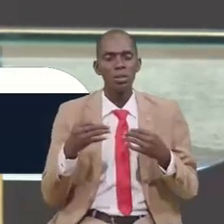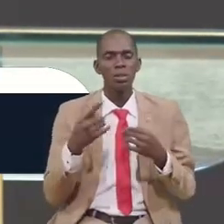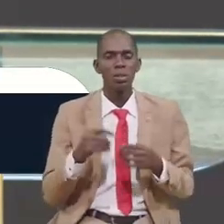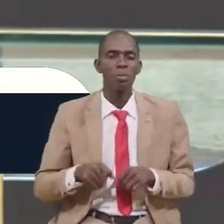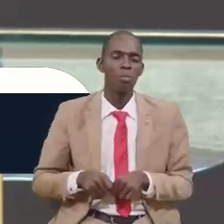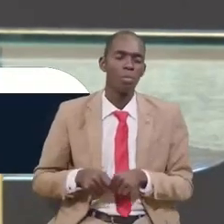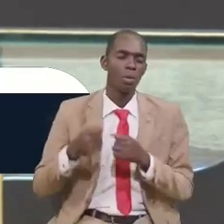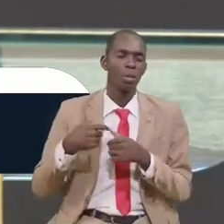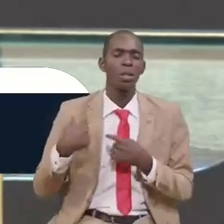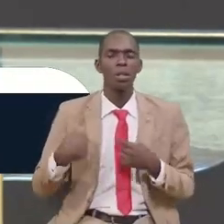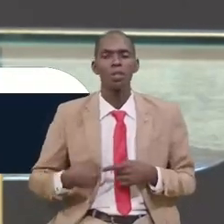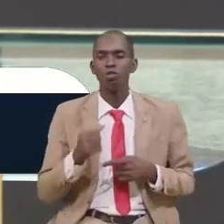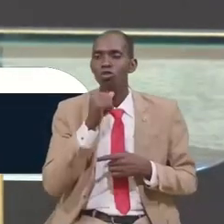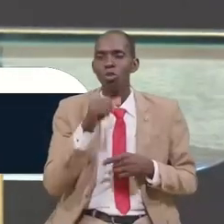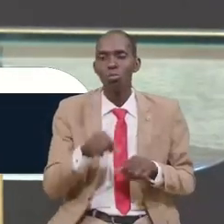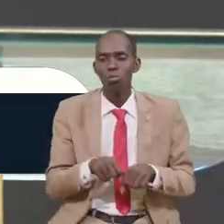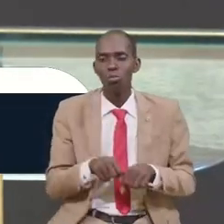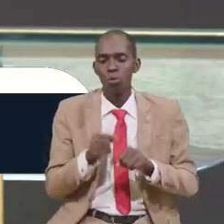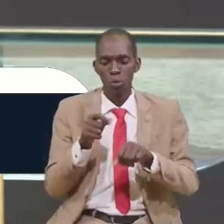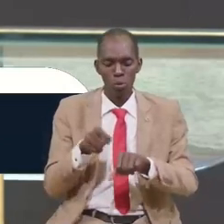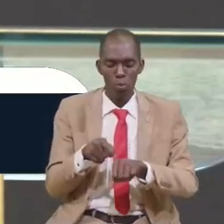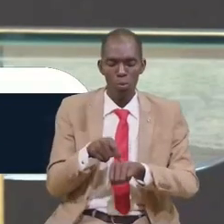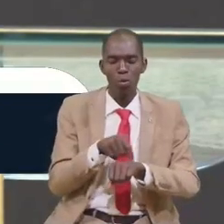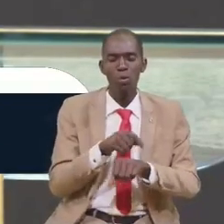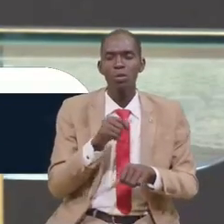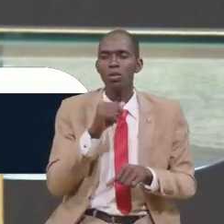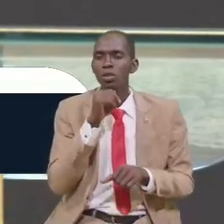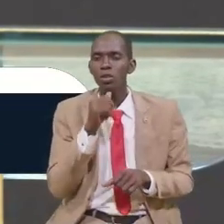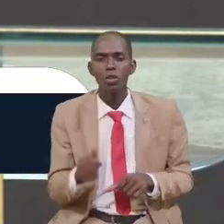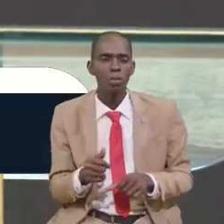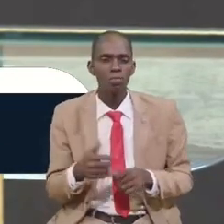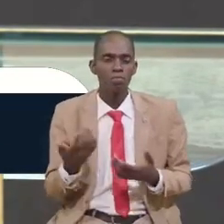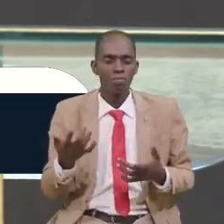brisé, pas les os brisés, pas